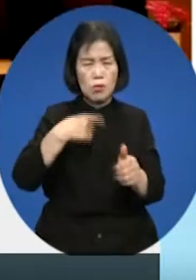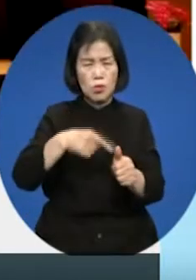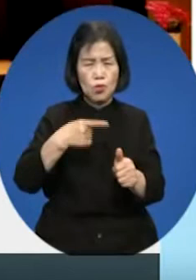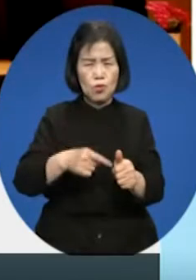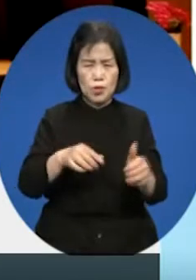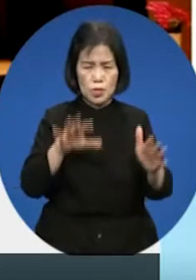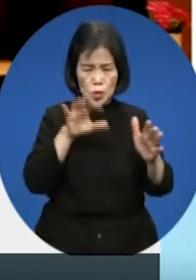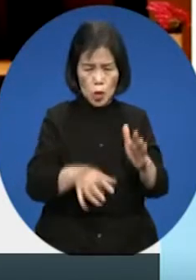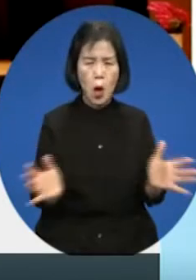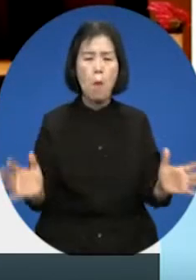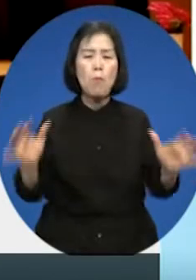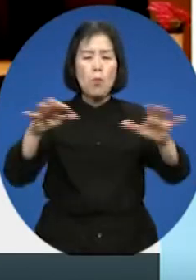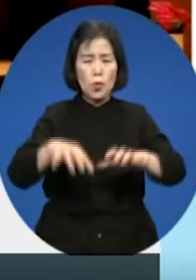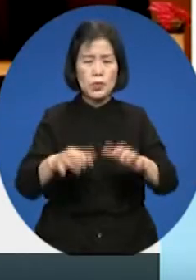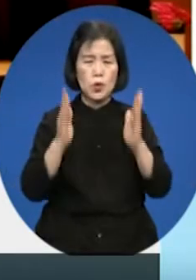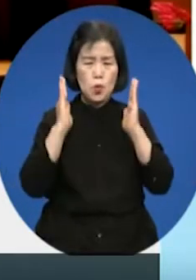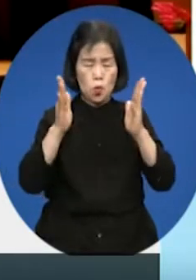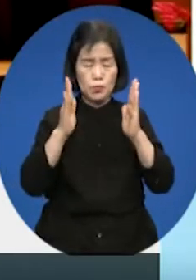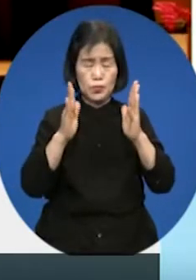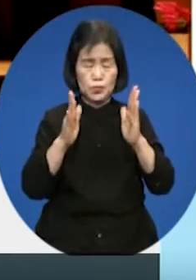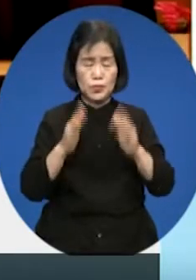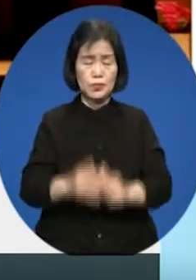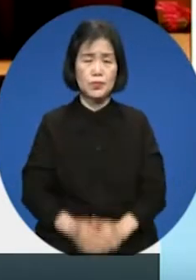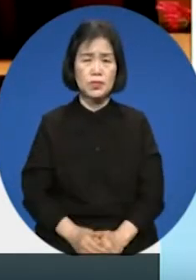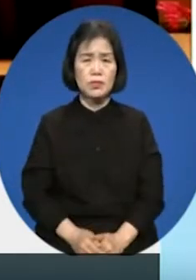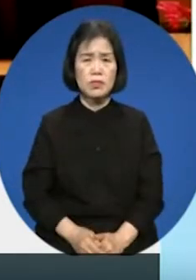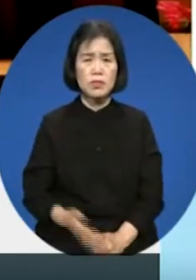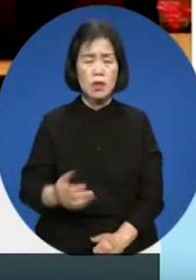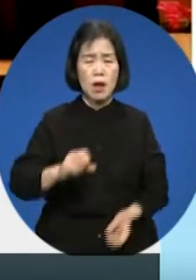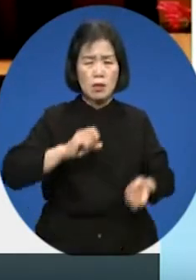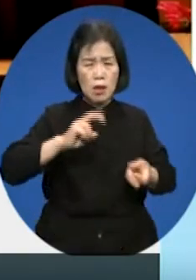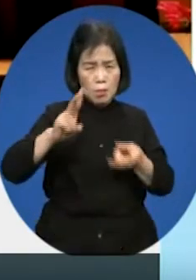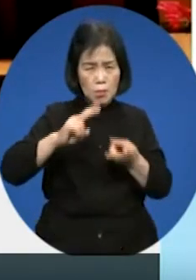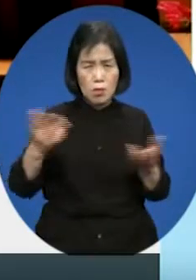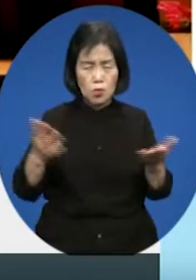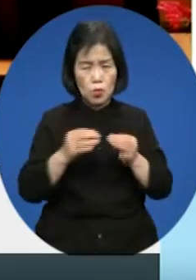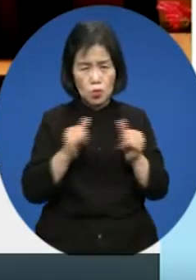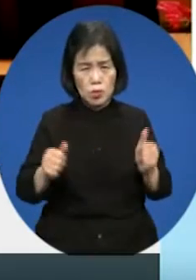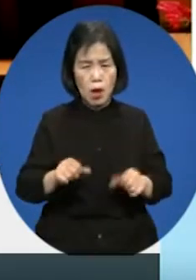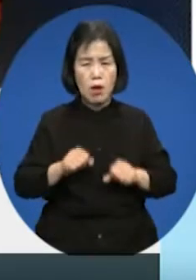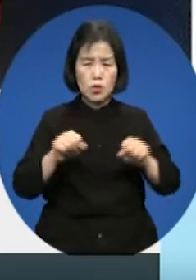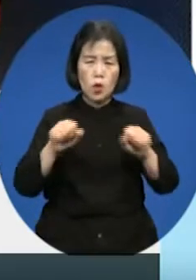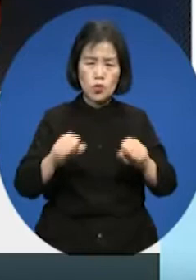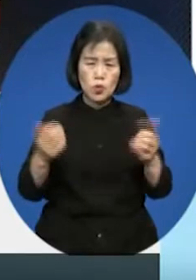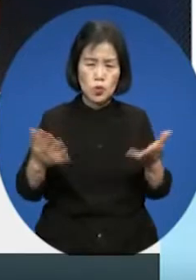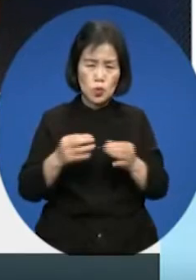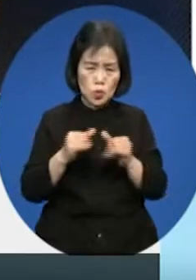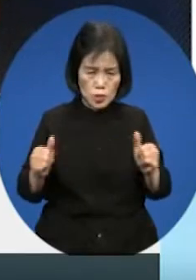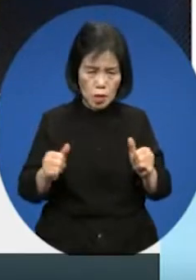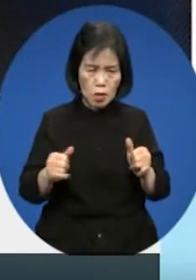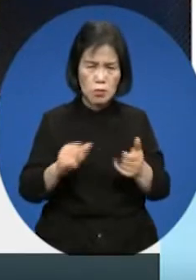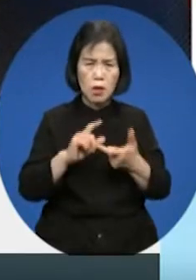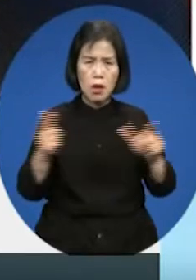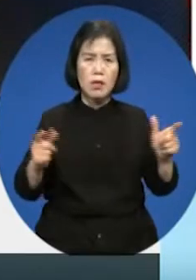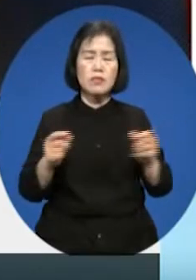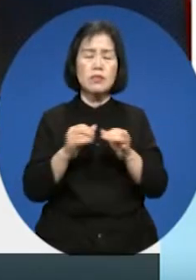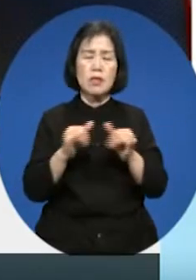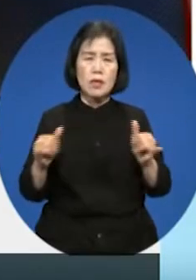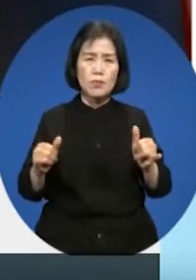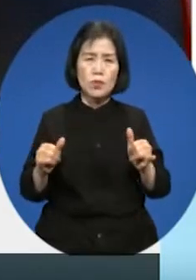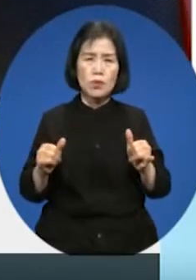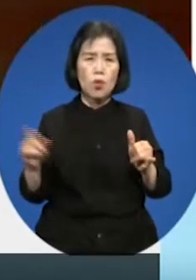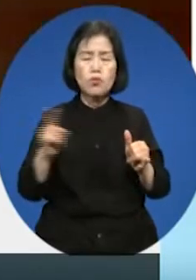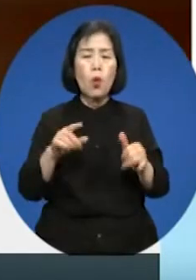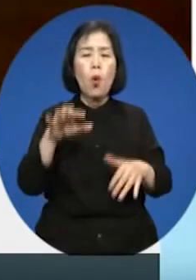공간에 모여서 학습할 수 있게끔 했잖아요. 네. 그러나 택배 노동자나 청소 노동자나 다양한 계층이 있는 사람들이 꼭